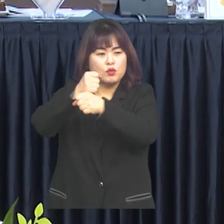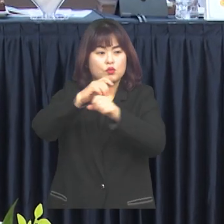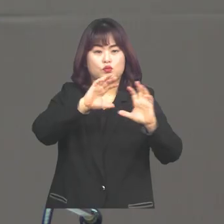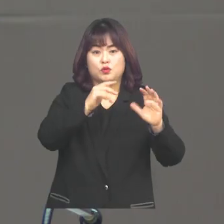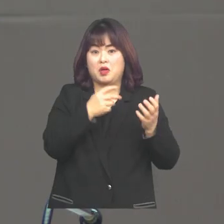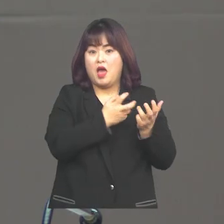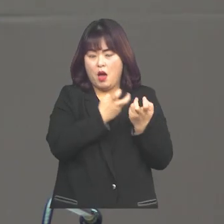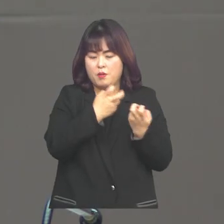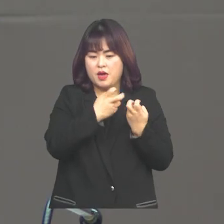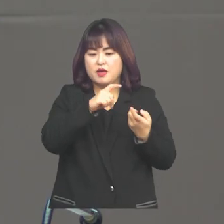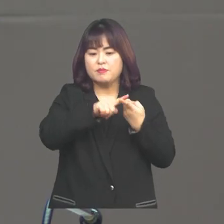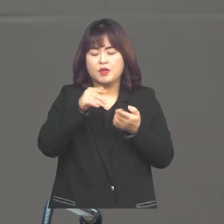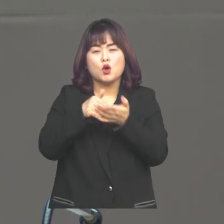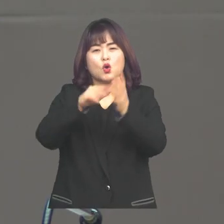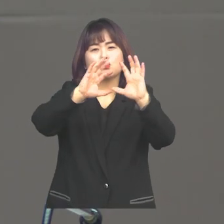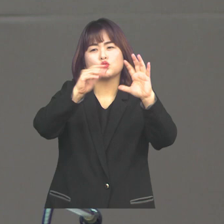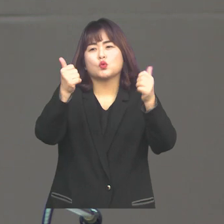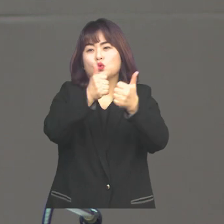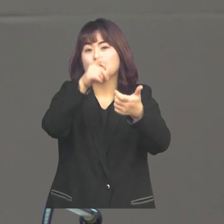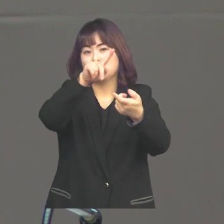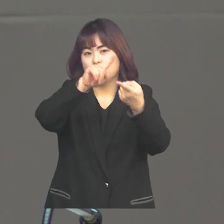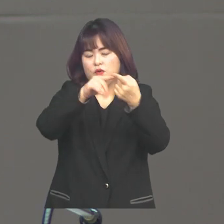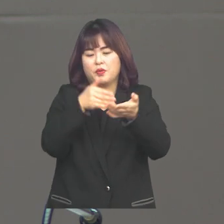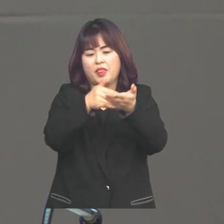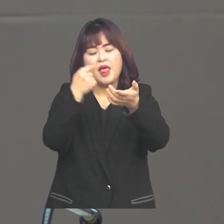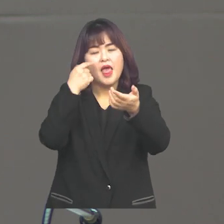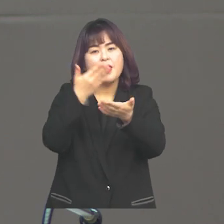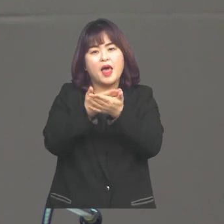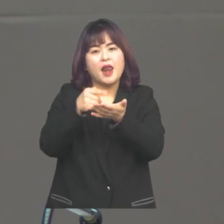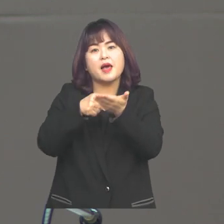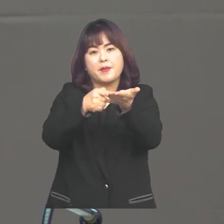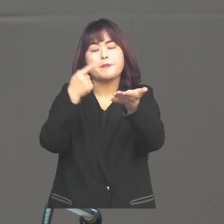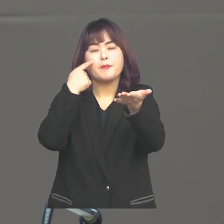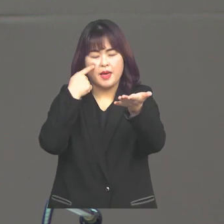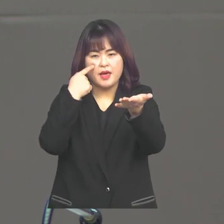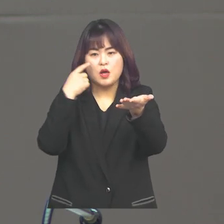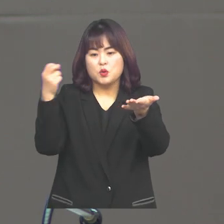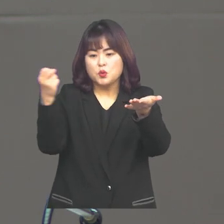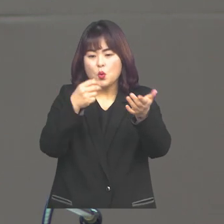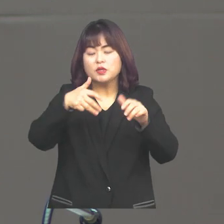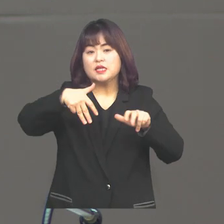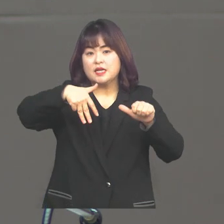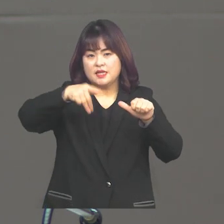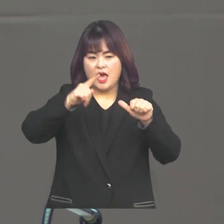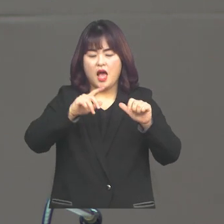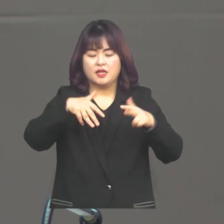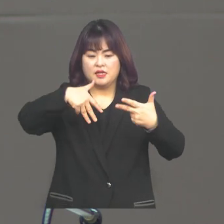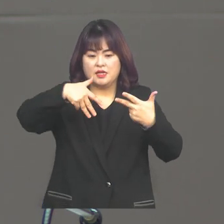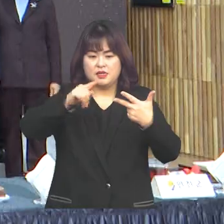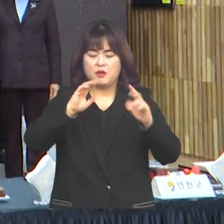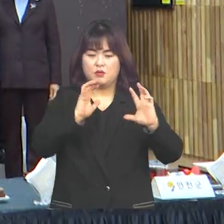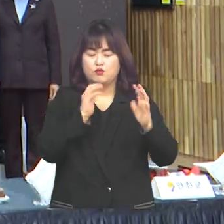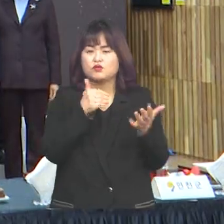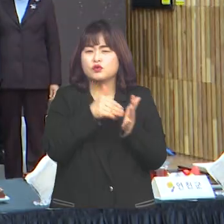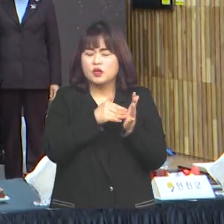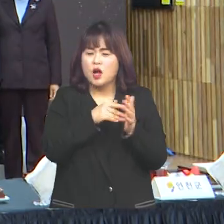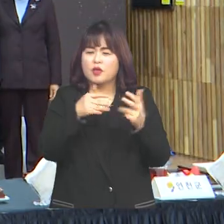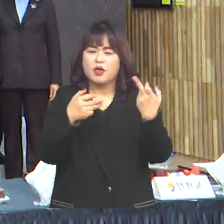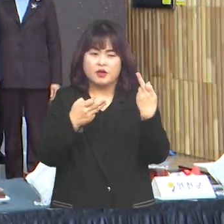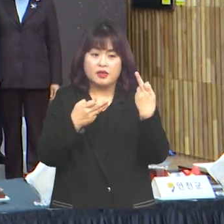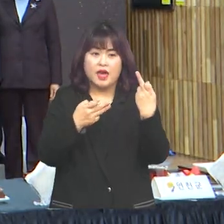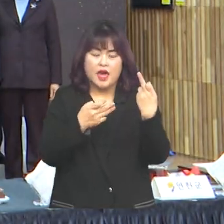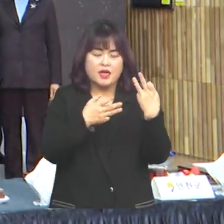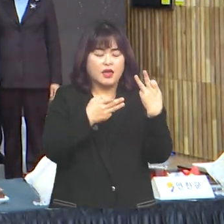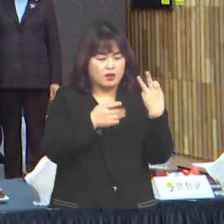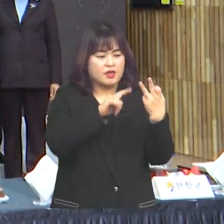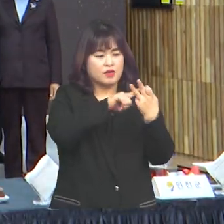차원에서 국토교통부에 건의해달라고 주문했습니다. 경기도 시장군수협의회 제7차 정기회의에서는 이날 13건의